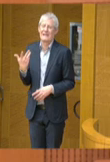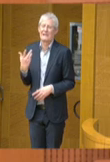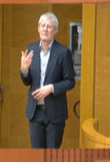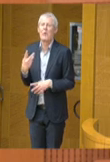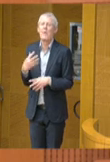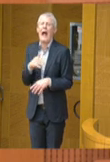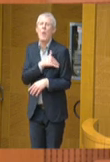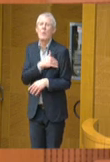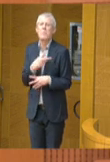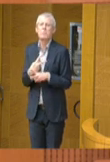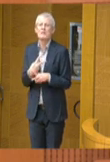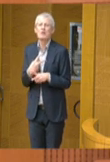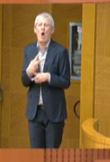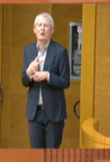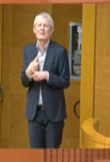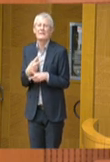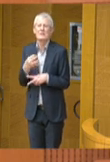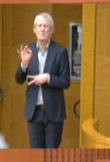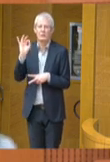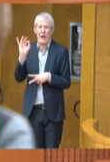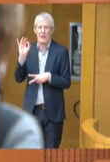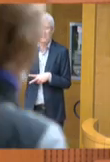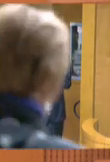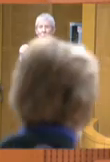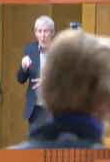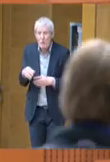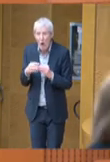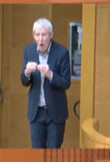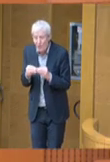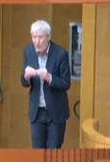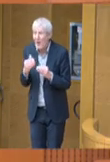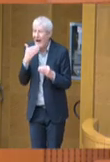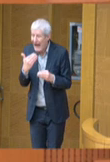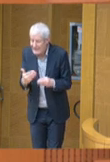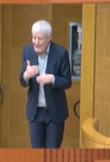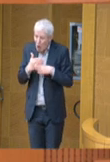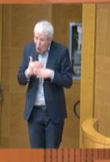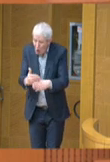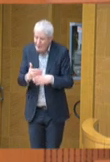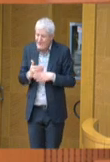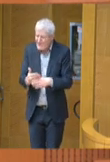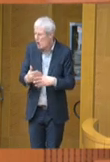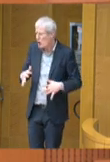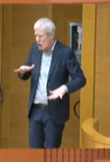speciali. Questo riusciamo a farlo attraverso anzitutto la condivisione di momenti di socializzazione, ma